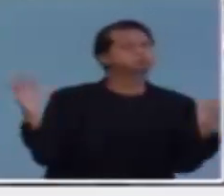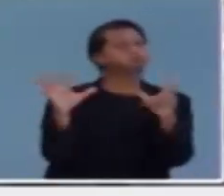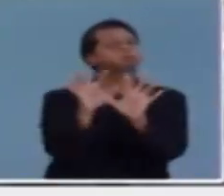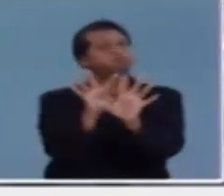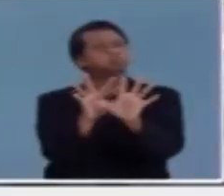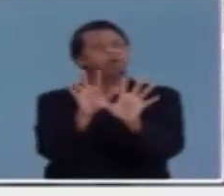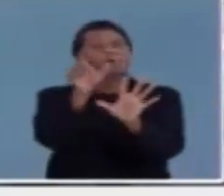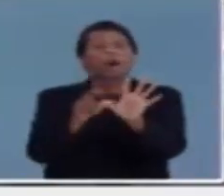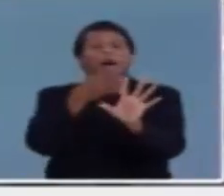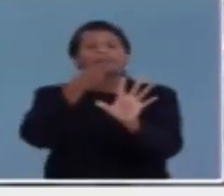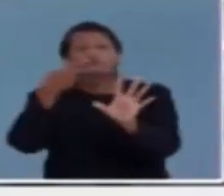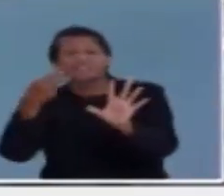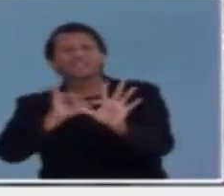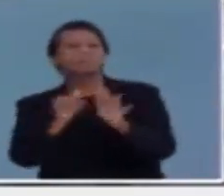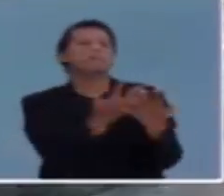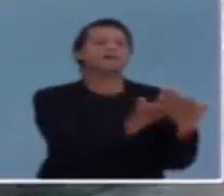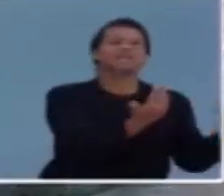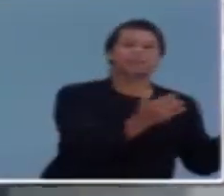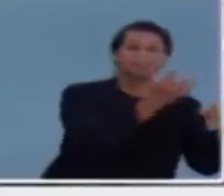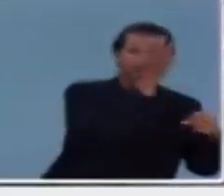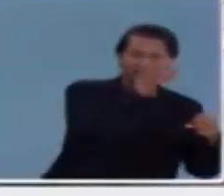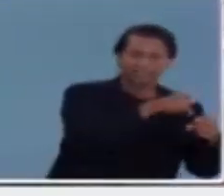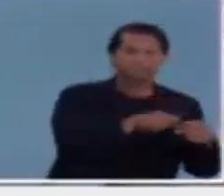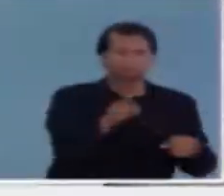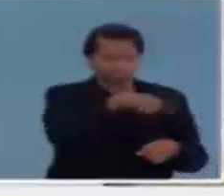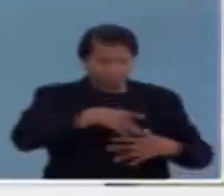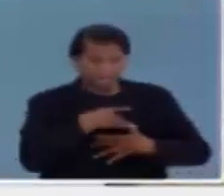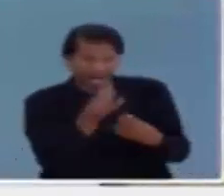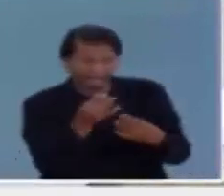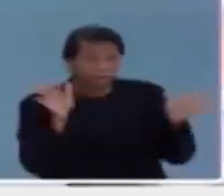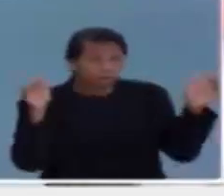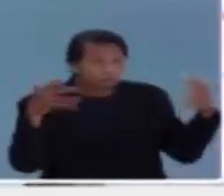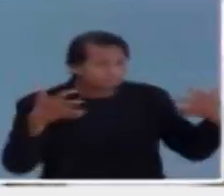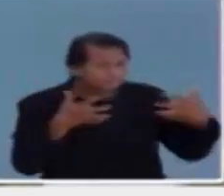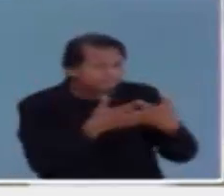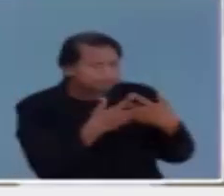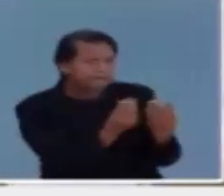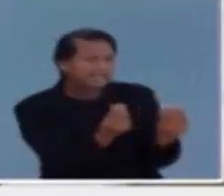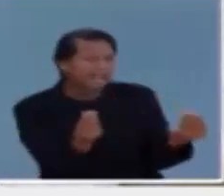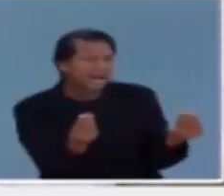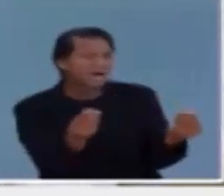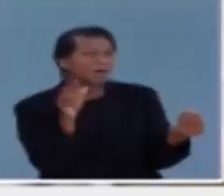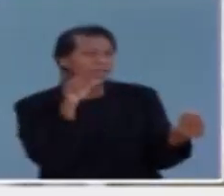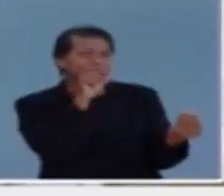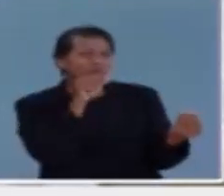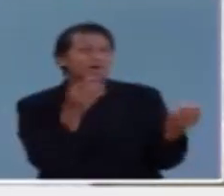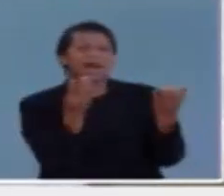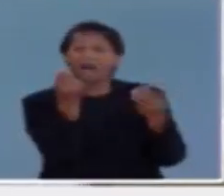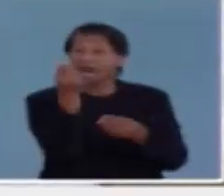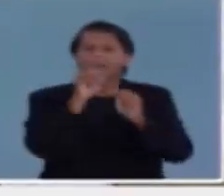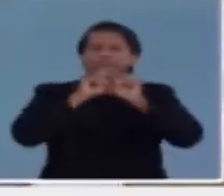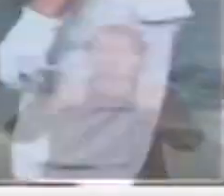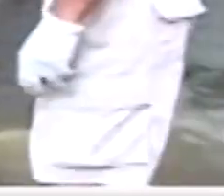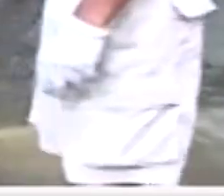penduduk lokal. Karena yang menarik, pemirsa, menyambut new normal ini, Bali Bird Park menawarkan promo yang sangat menarik. Jadi bagi Anda yang memiliki KTP Republik